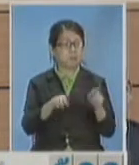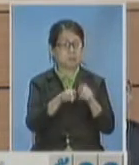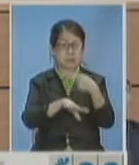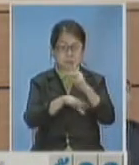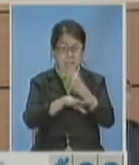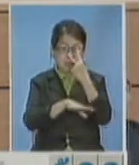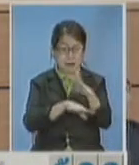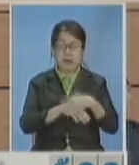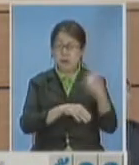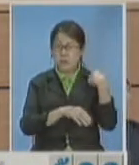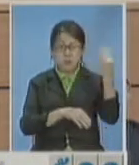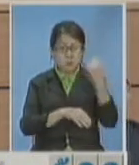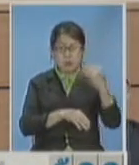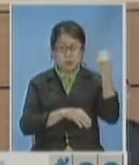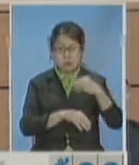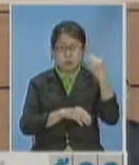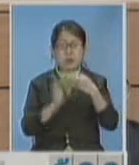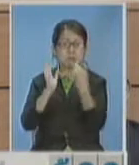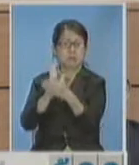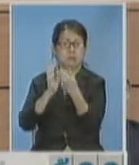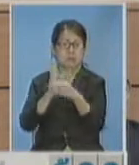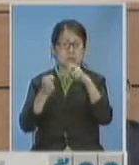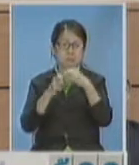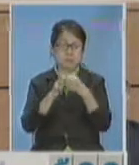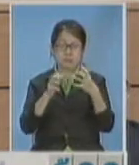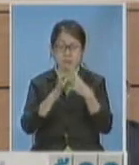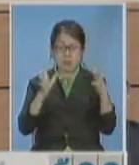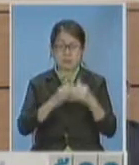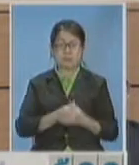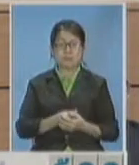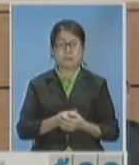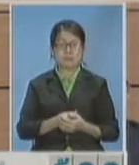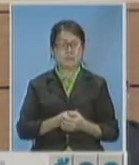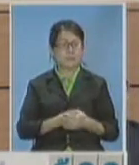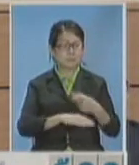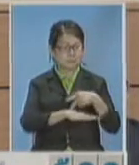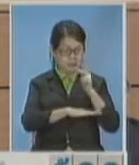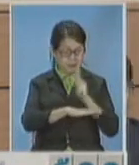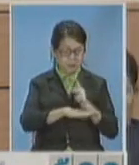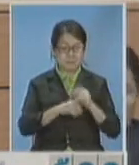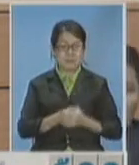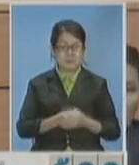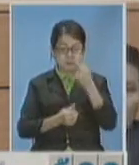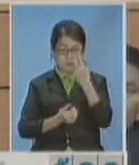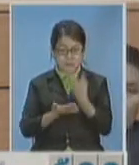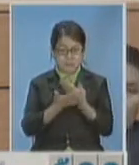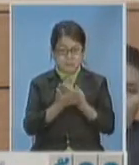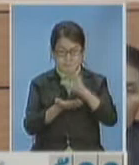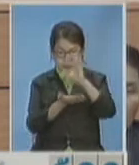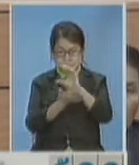ห็นอยู่ทุกเมื่อเชื่อวันในภาคอีสานท่านประธานครับมาดูงบประมาณของรัฐบ